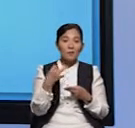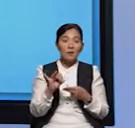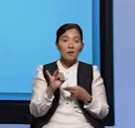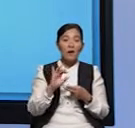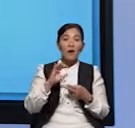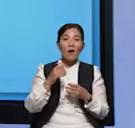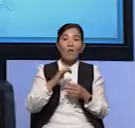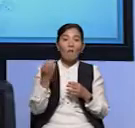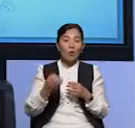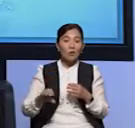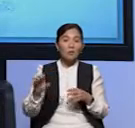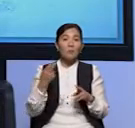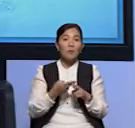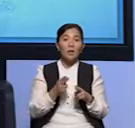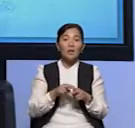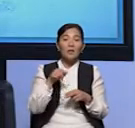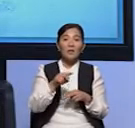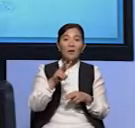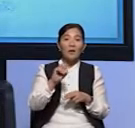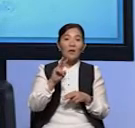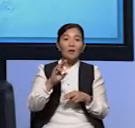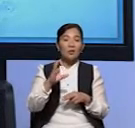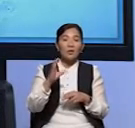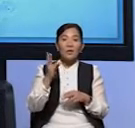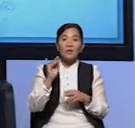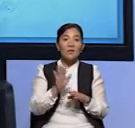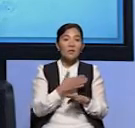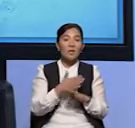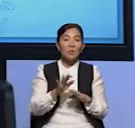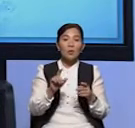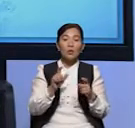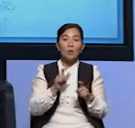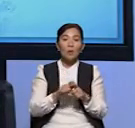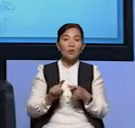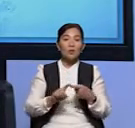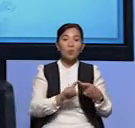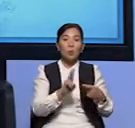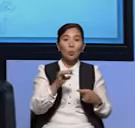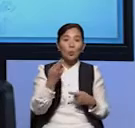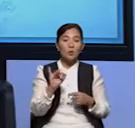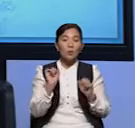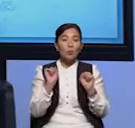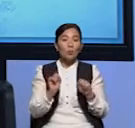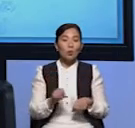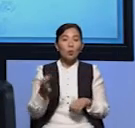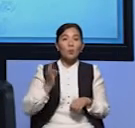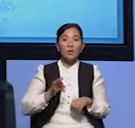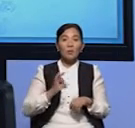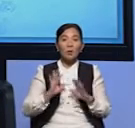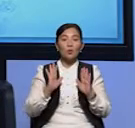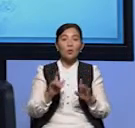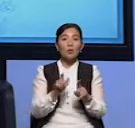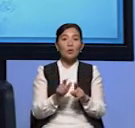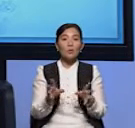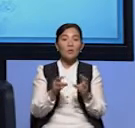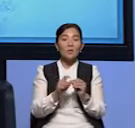хвост. Куцый хвост – это лексически неделимое словосочетание. Слово «куцый» может употребляться только